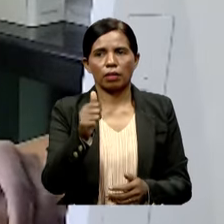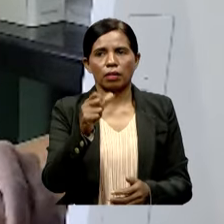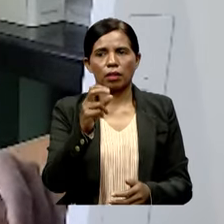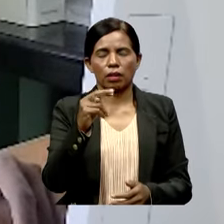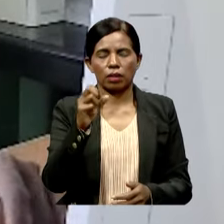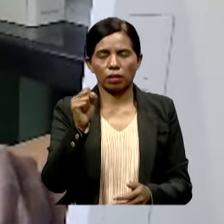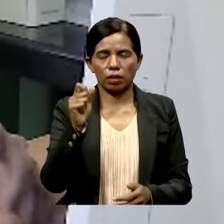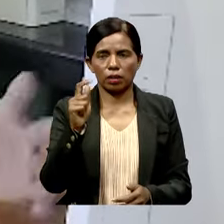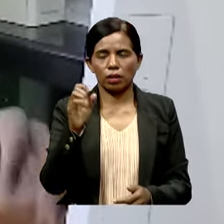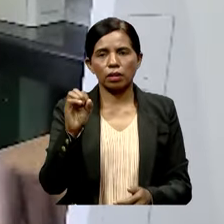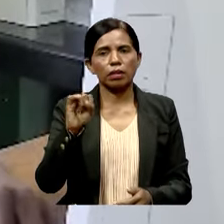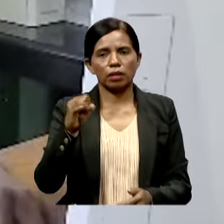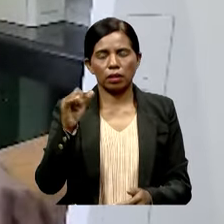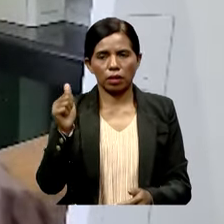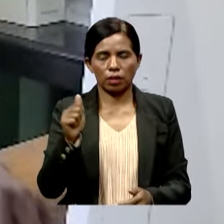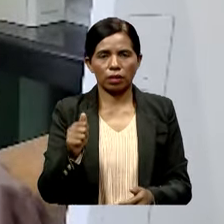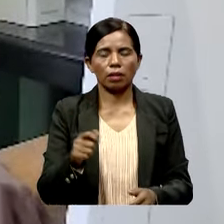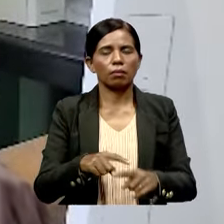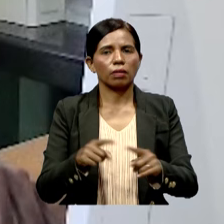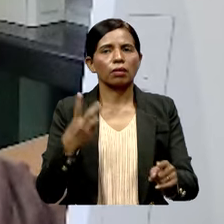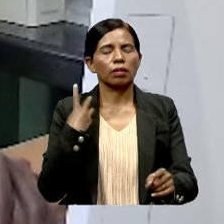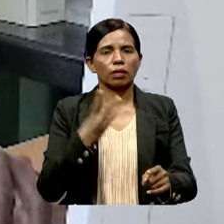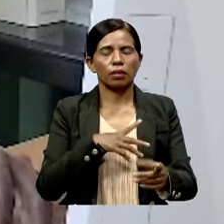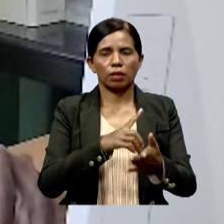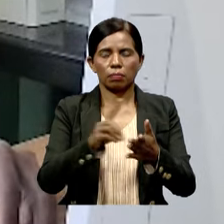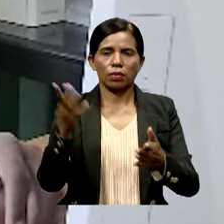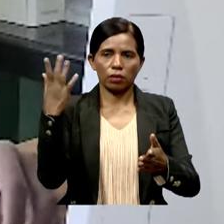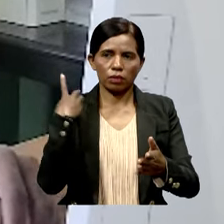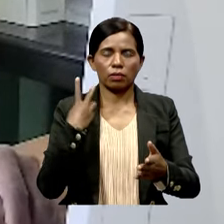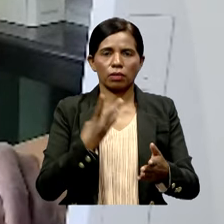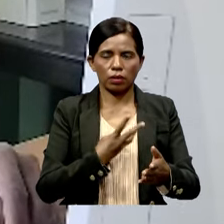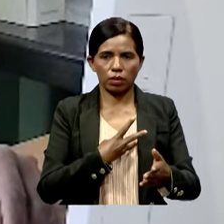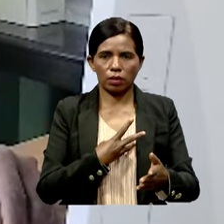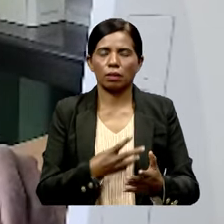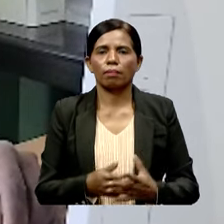anestesia nia mai be ita semana koto kita